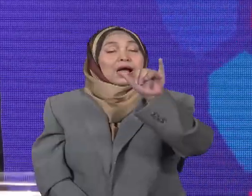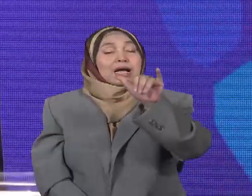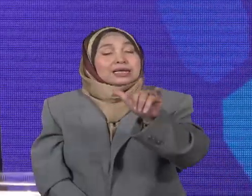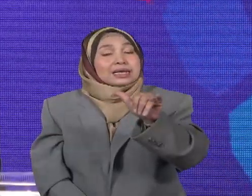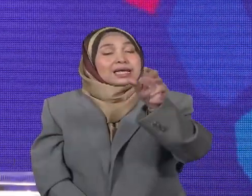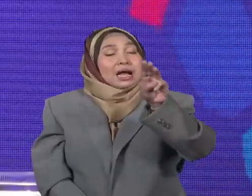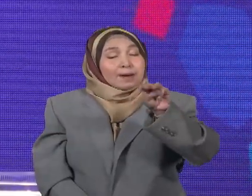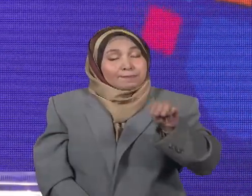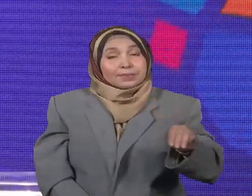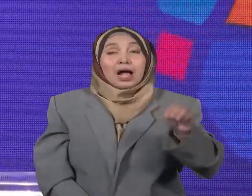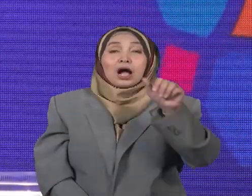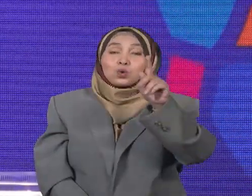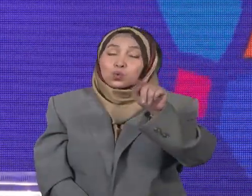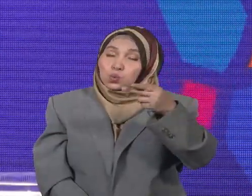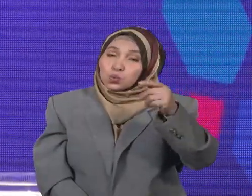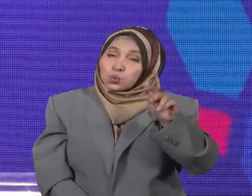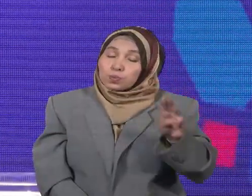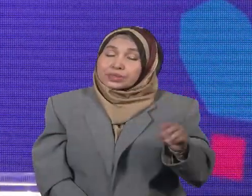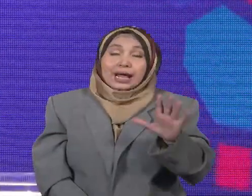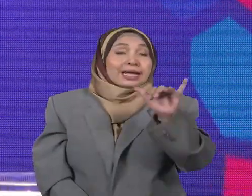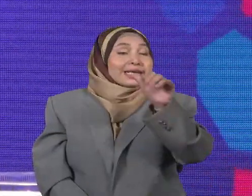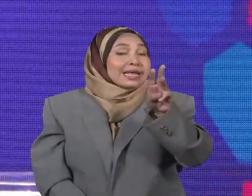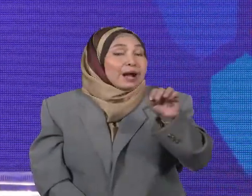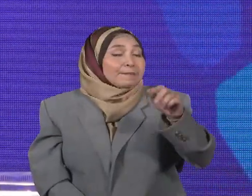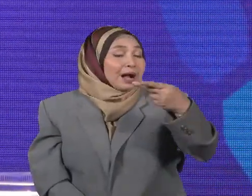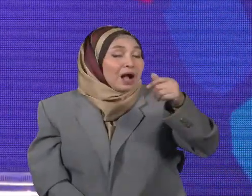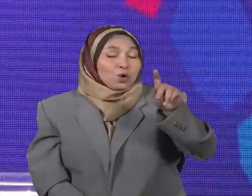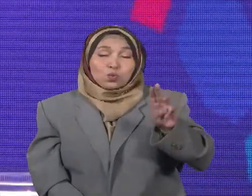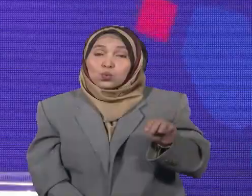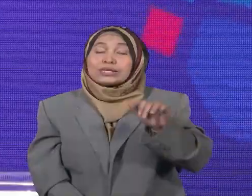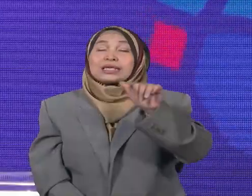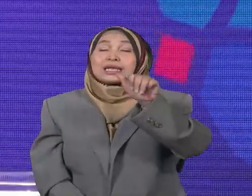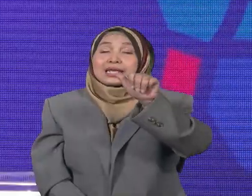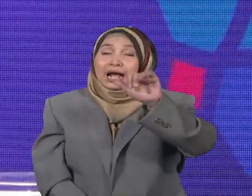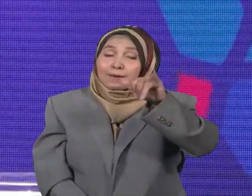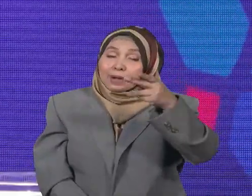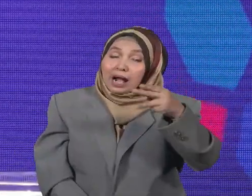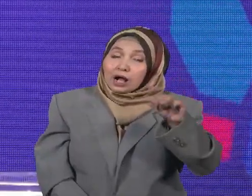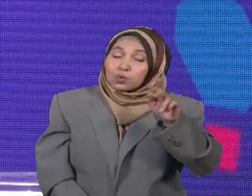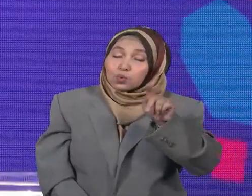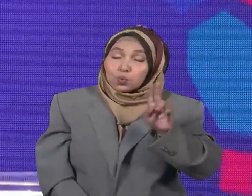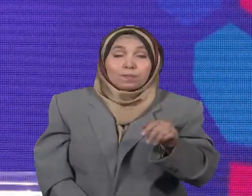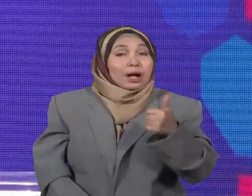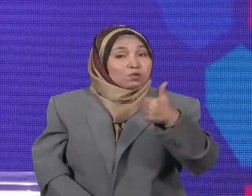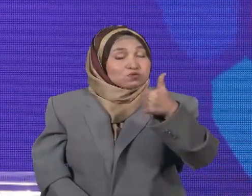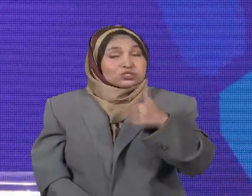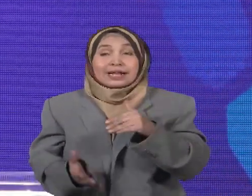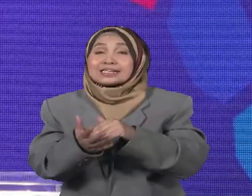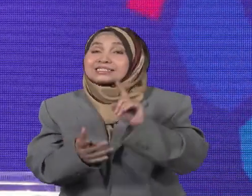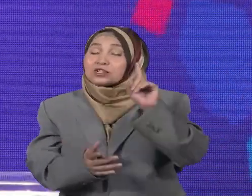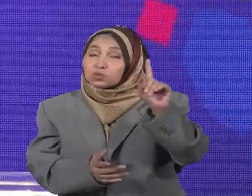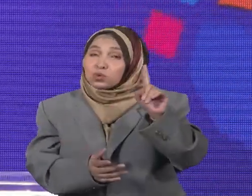Yamhaqu. Yamhaqu. Jelaskan. Yamhaqu. Yamhaqu. Bagus. Satu lagi iaitu